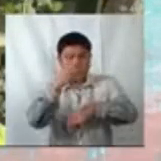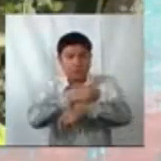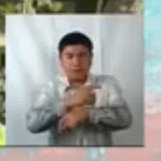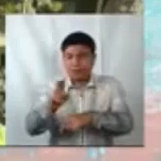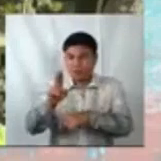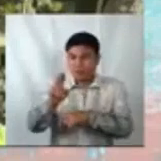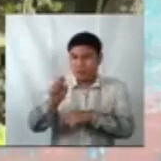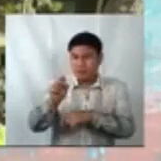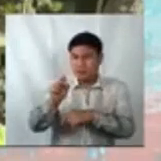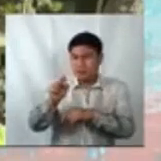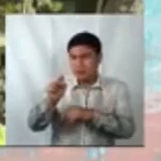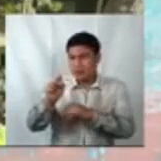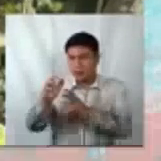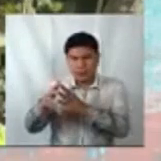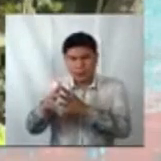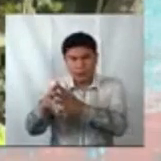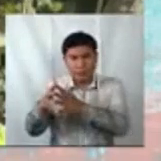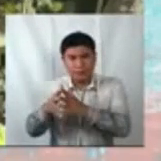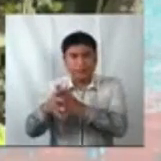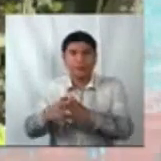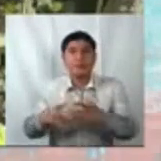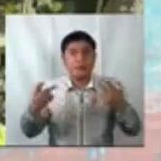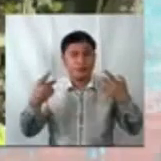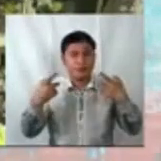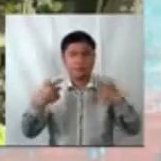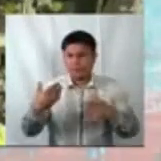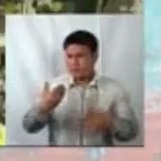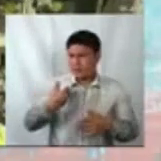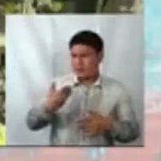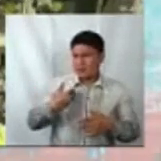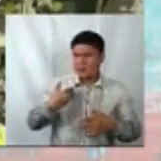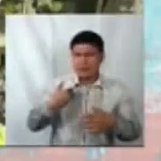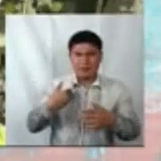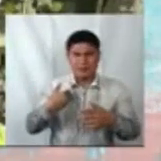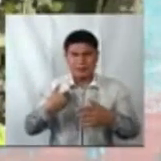States na banggit ko nga kanina, they were not yet independent